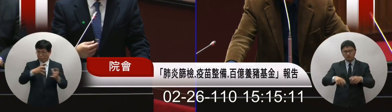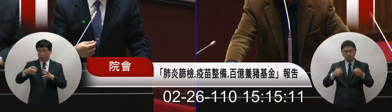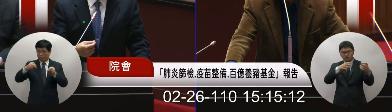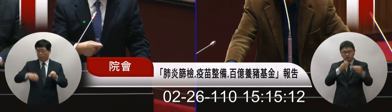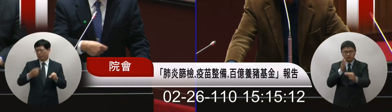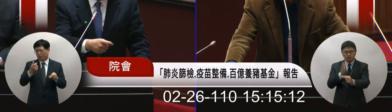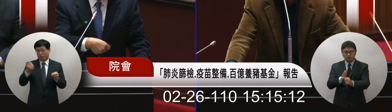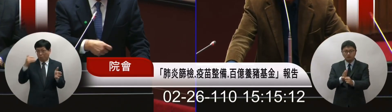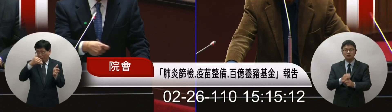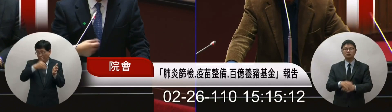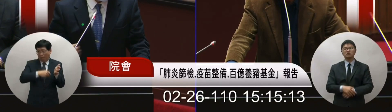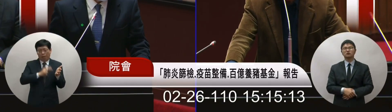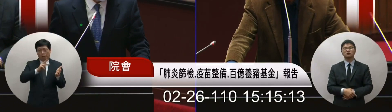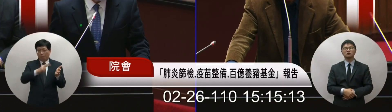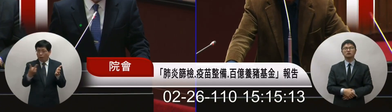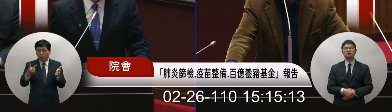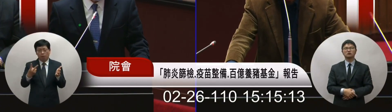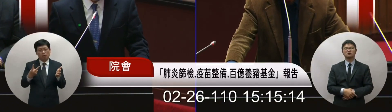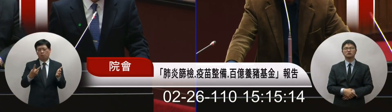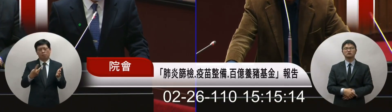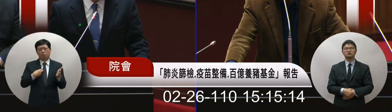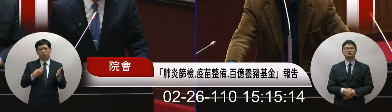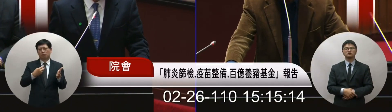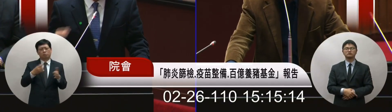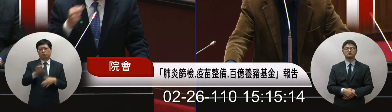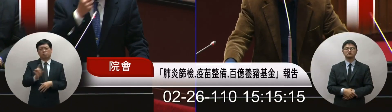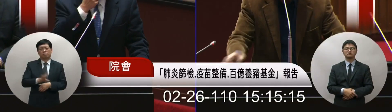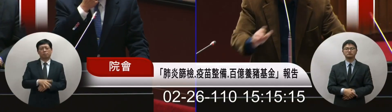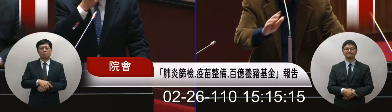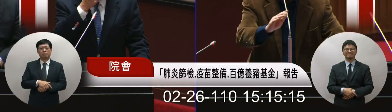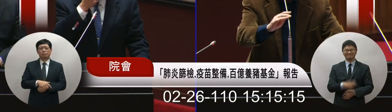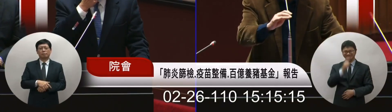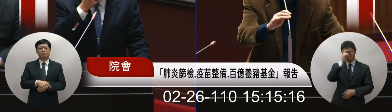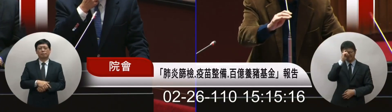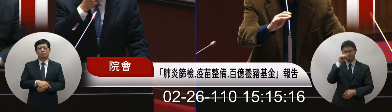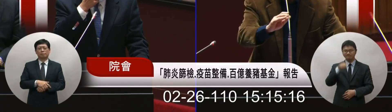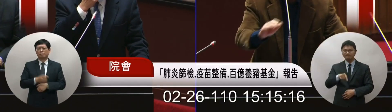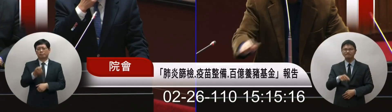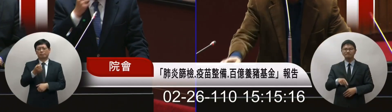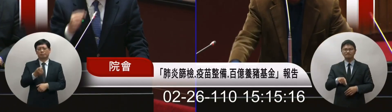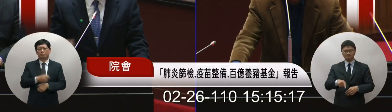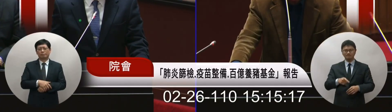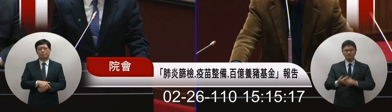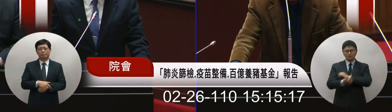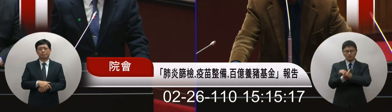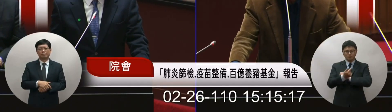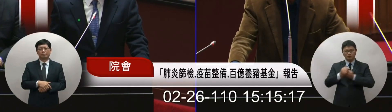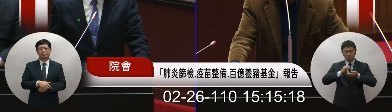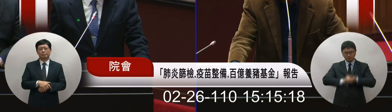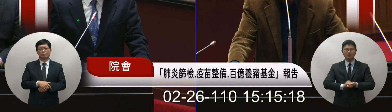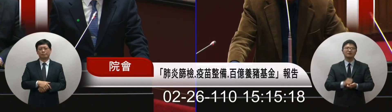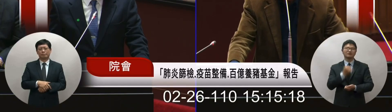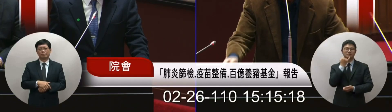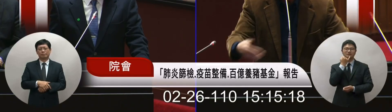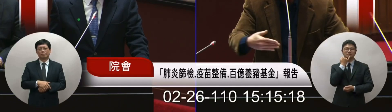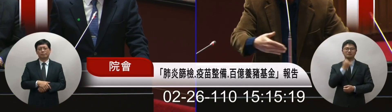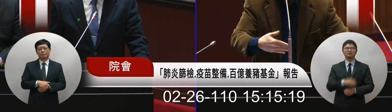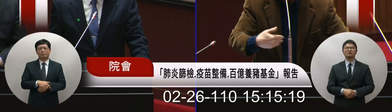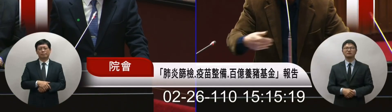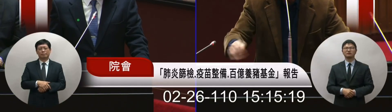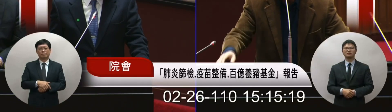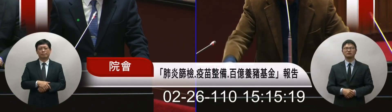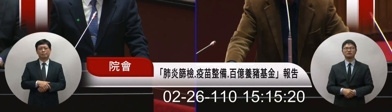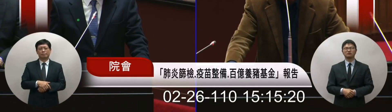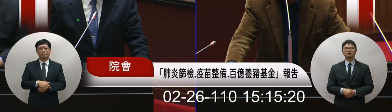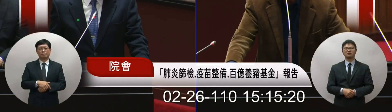很少到最后在换约的时候再有所改变。 希望可以很快的确定啦哈，因为现在这个几